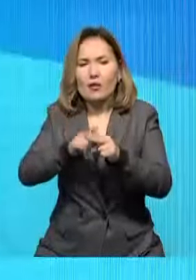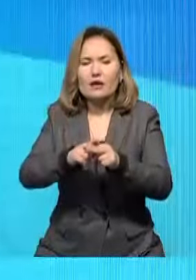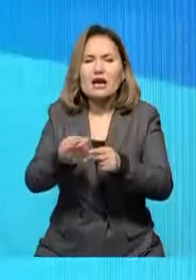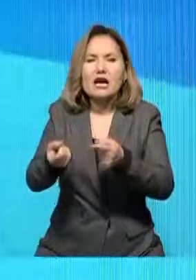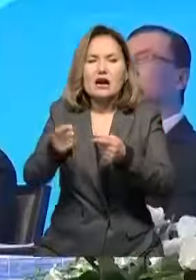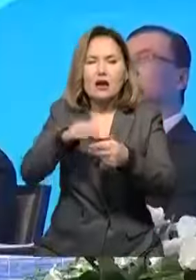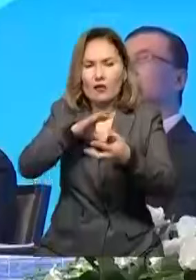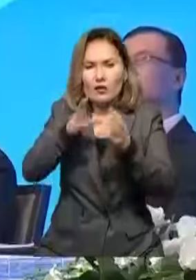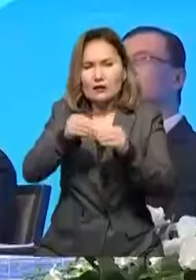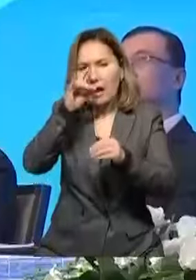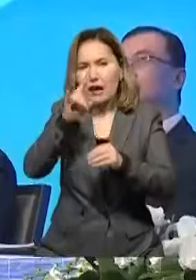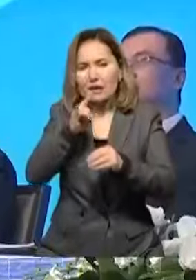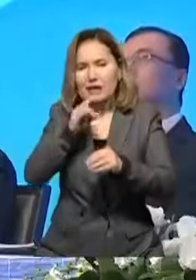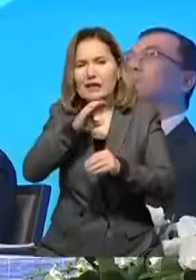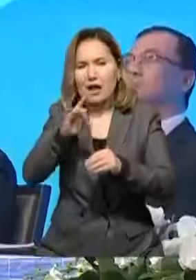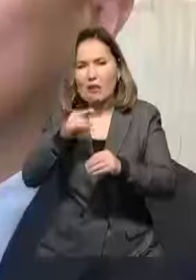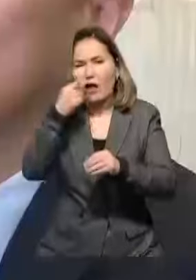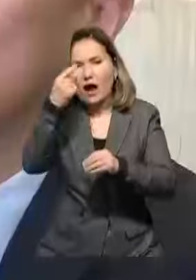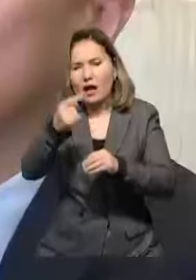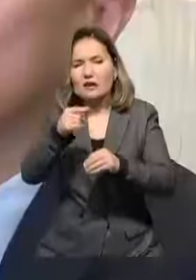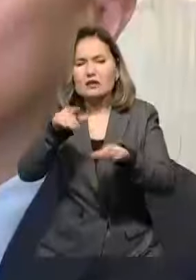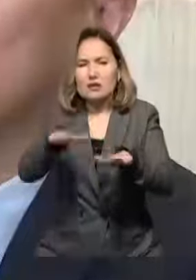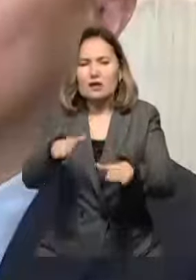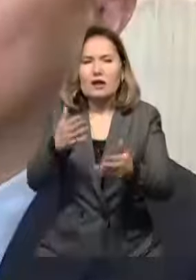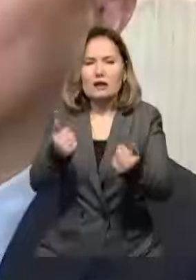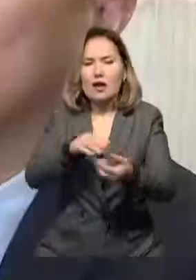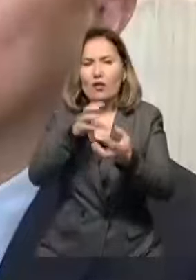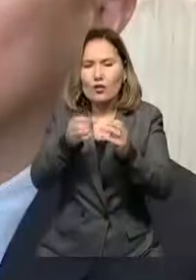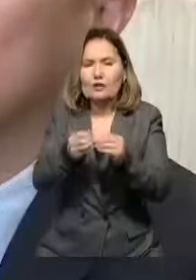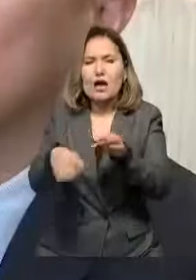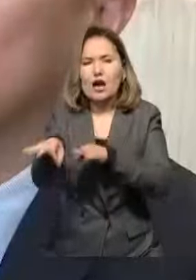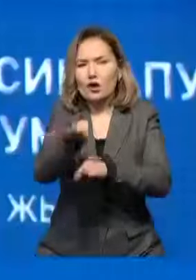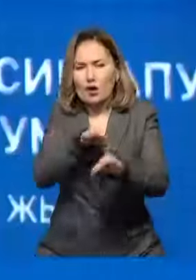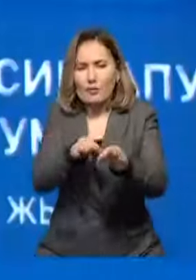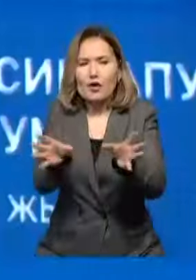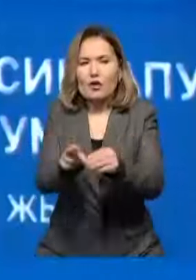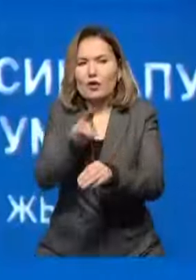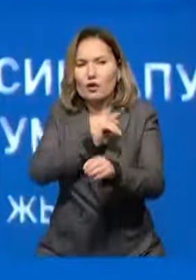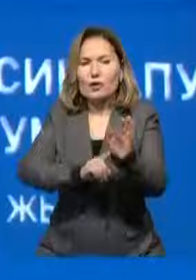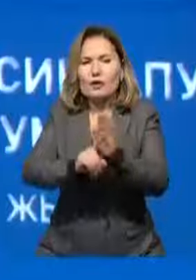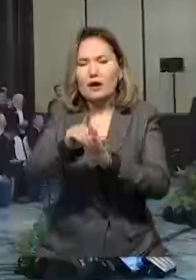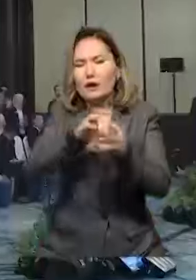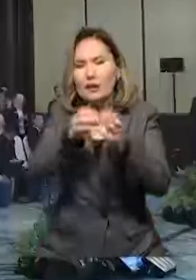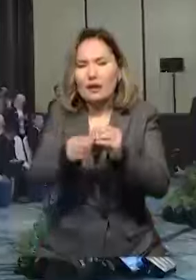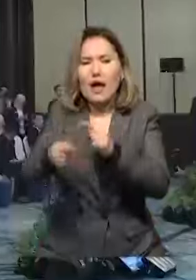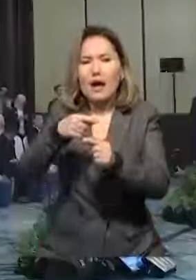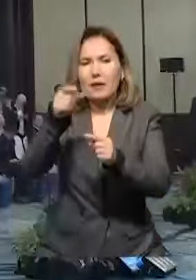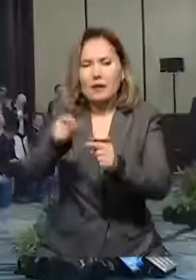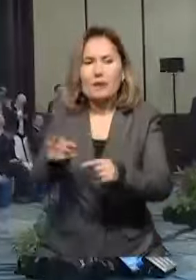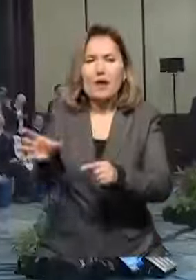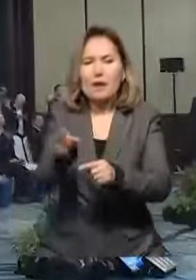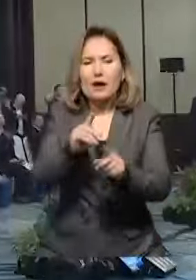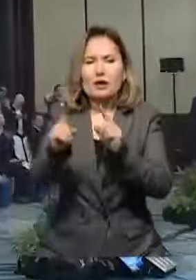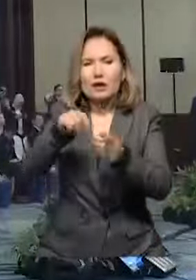саяси экономикалық тұрғыда сенімді серіктес болып қала береді. Алайда тың жобаларсыз достыққа дем беру қиын екені түсінікті. Сол үшін бизнесмендердің басын